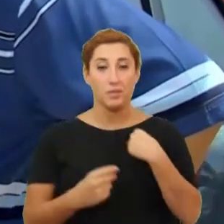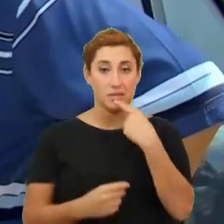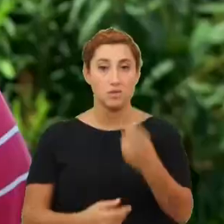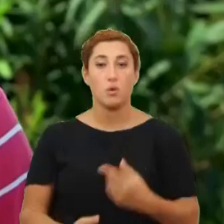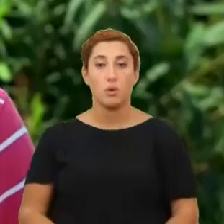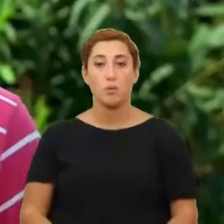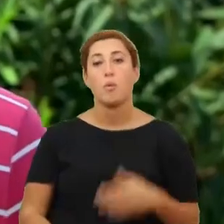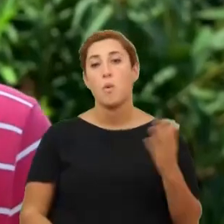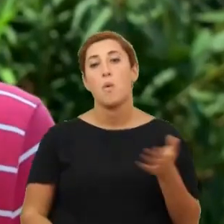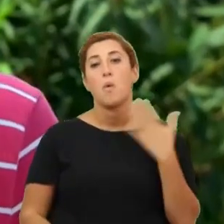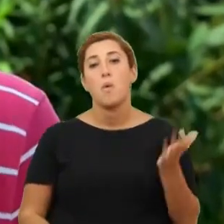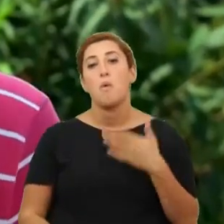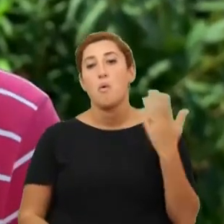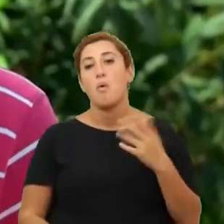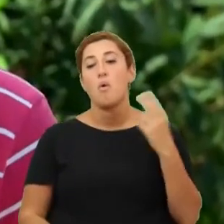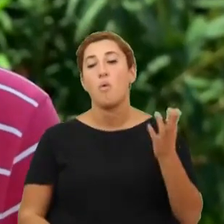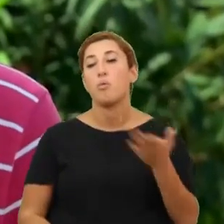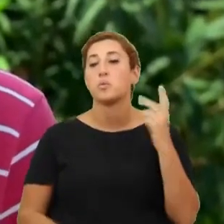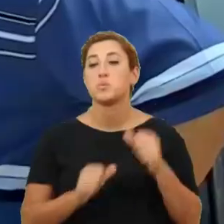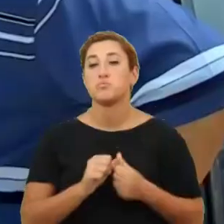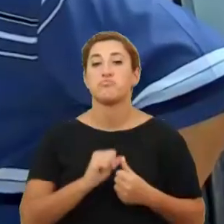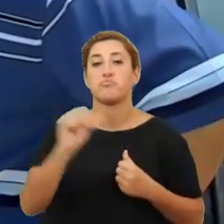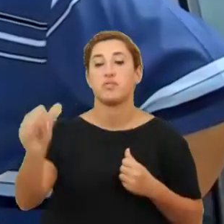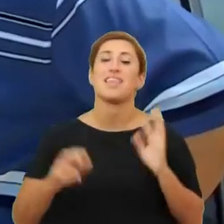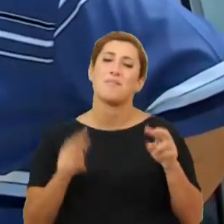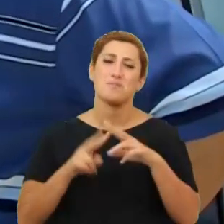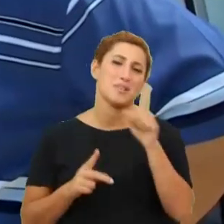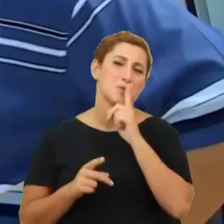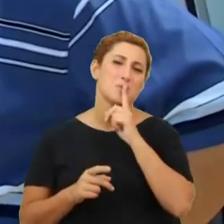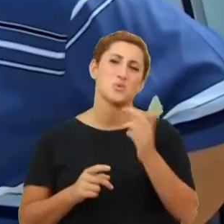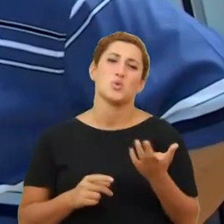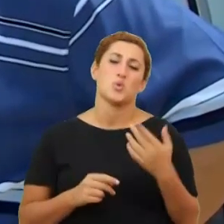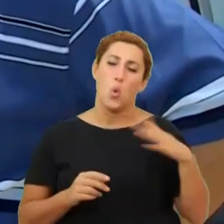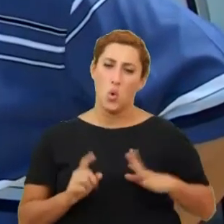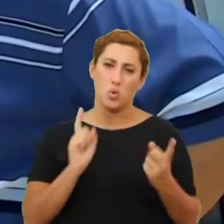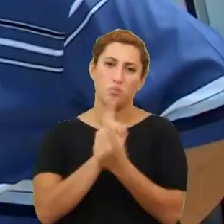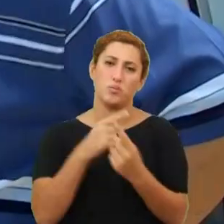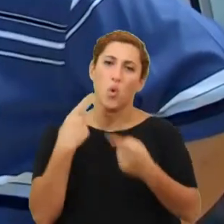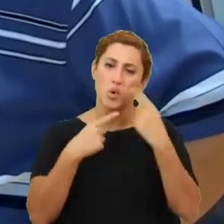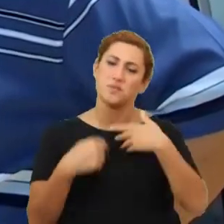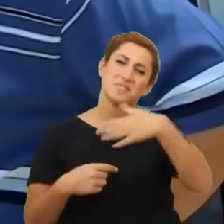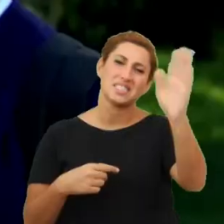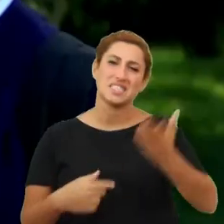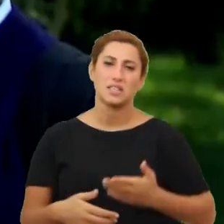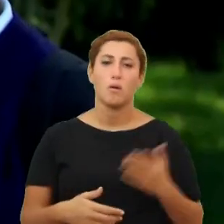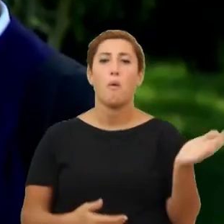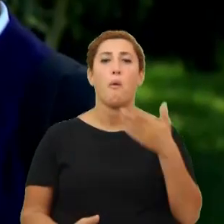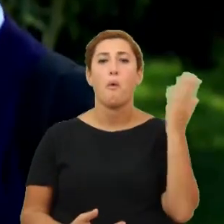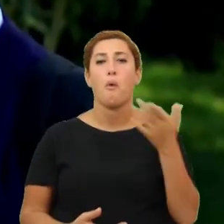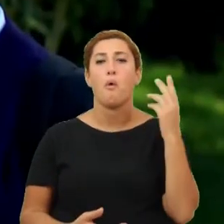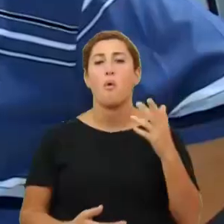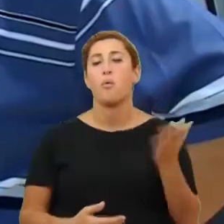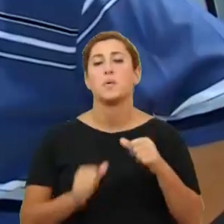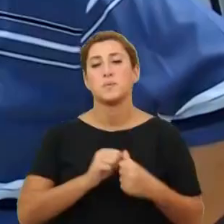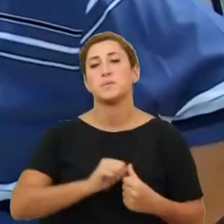oğlum ya. Oho, ölme eşeğim ölme. Ya Mehmet bir sus, oğlumla konuşuyorum şurada ya. Girme araya. Oho,